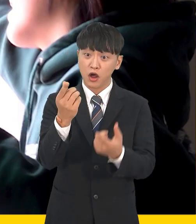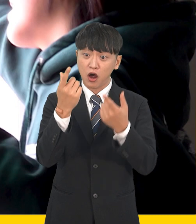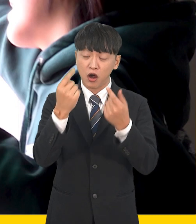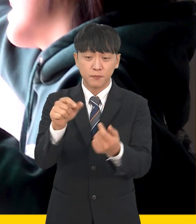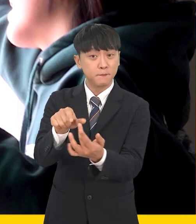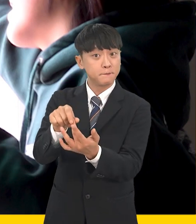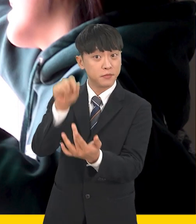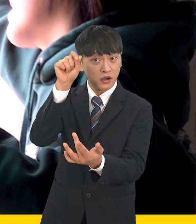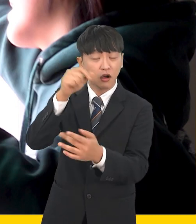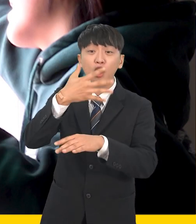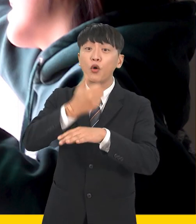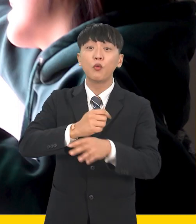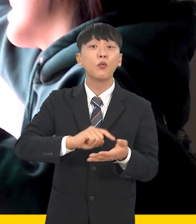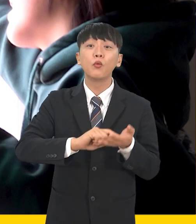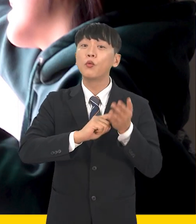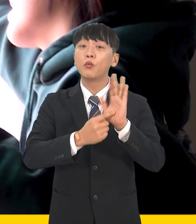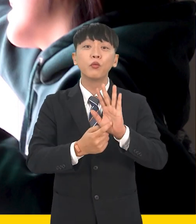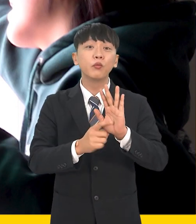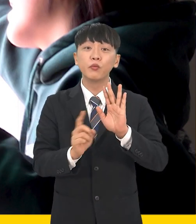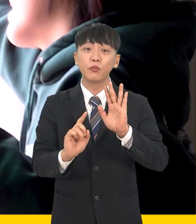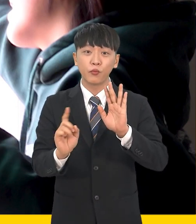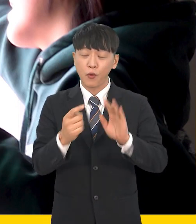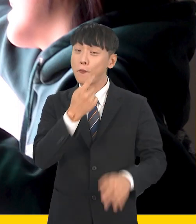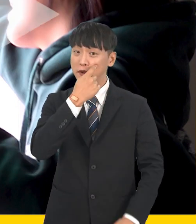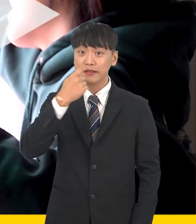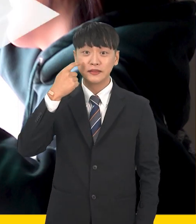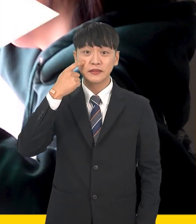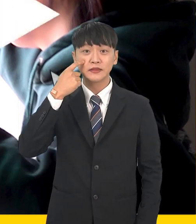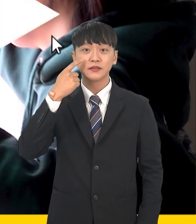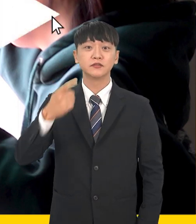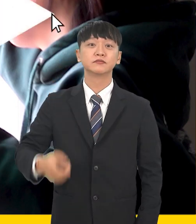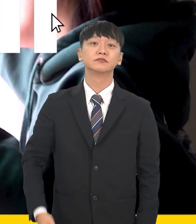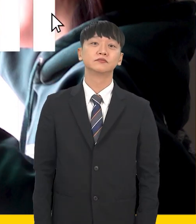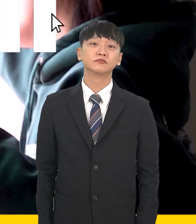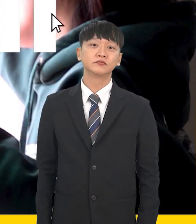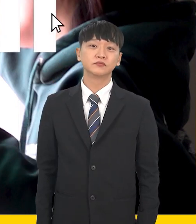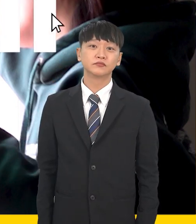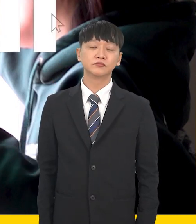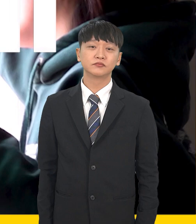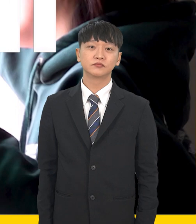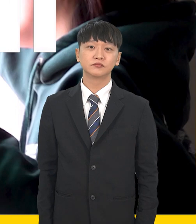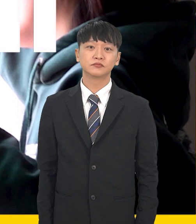상황을 선택하면 어떤 결과가 나올까요? 확인해 볼게요.